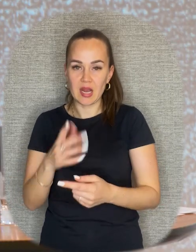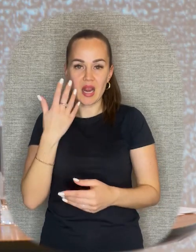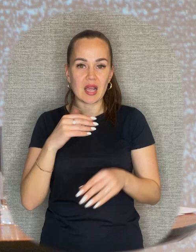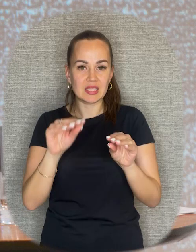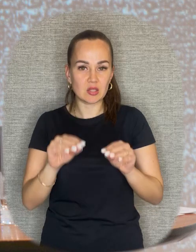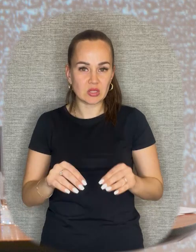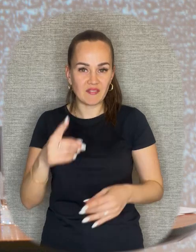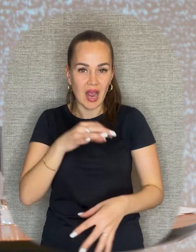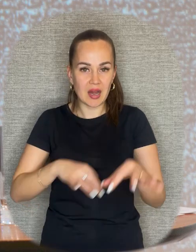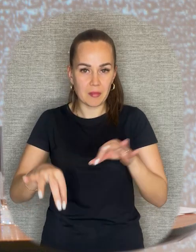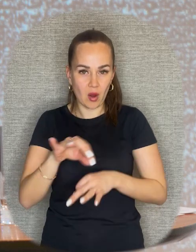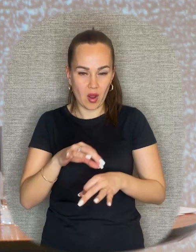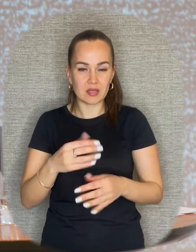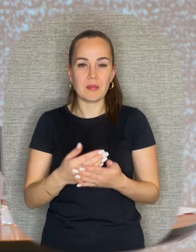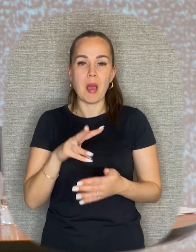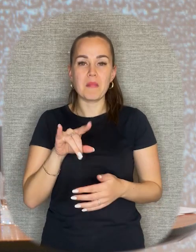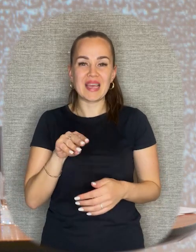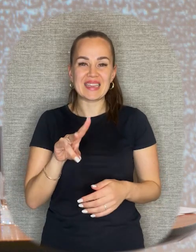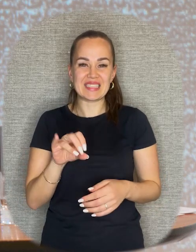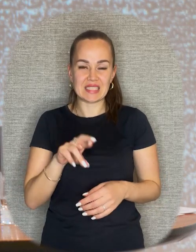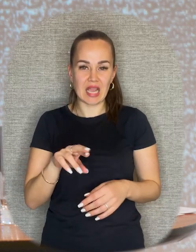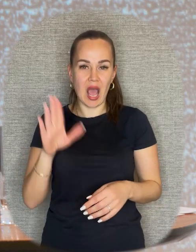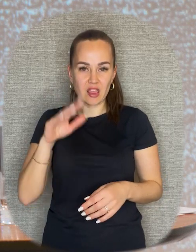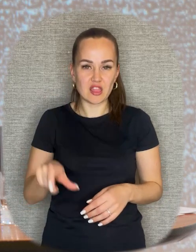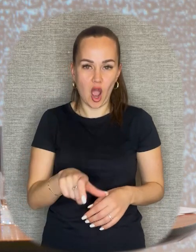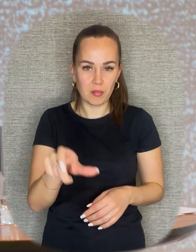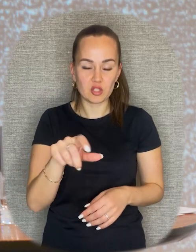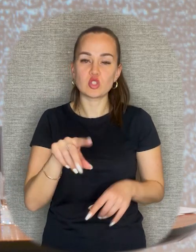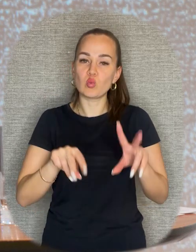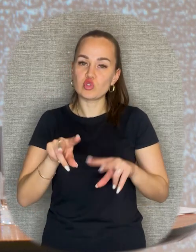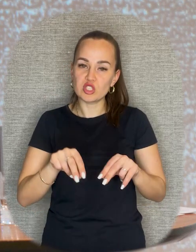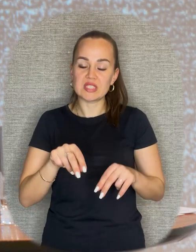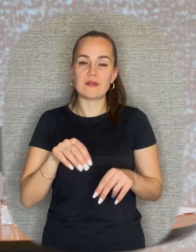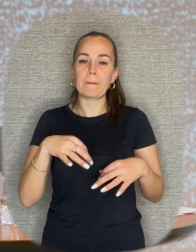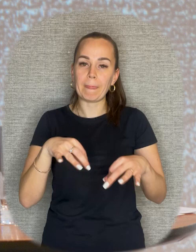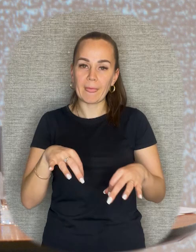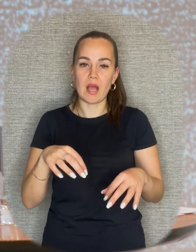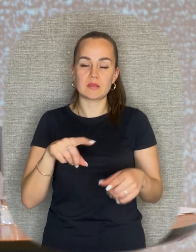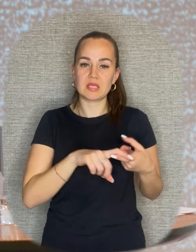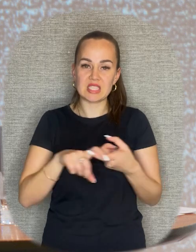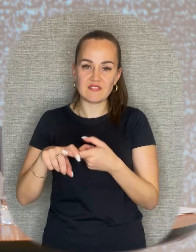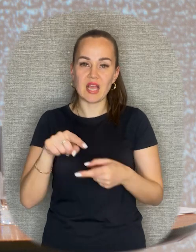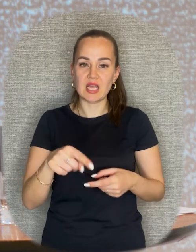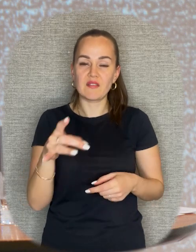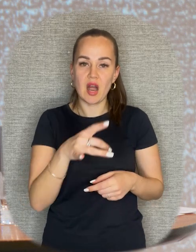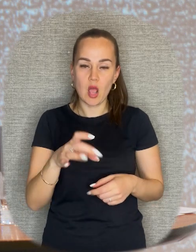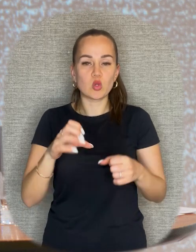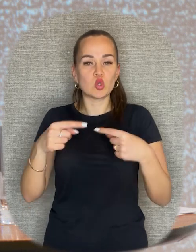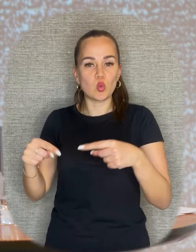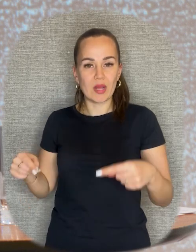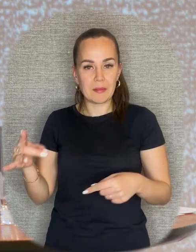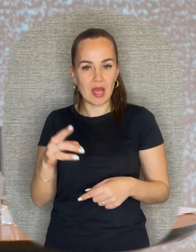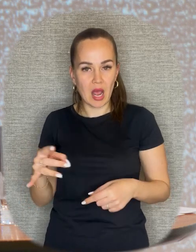конкурсах уже в сорок втором в сорок третьем году например При составлении проектов реконструкции Мытнинской